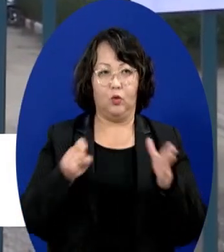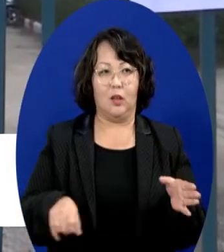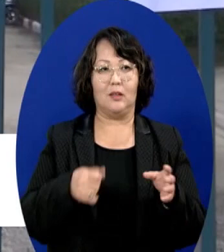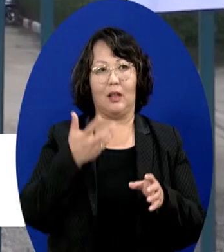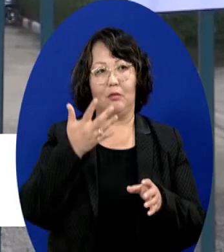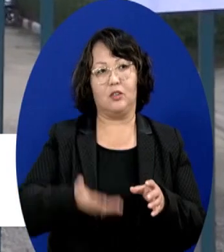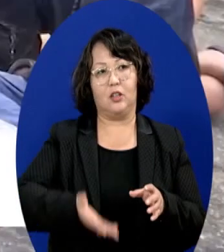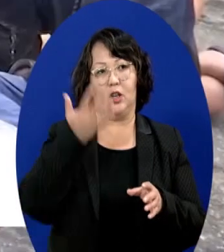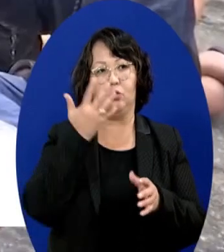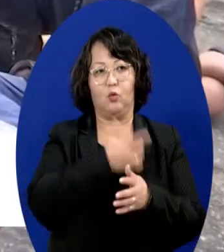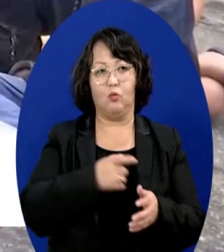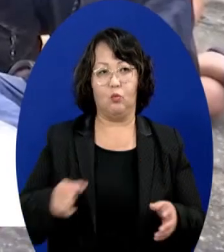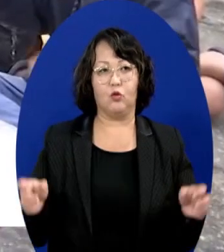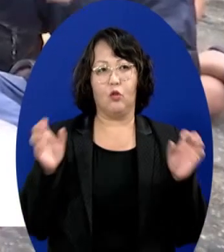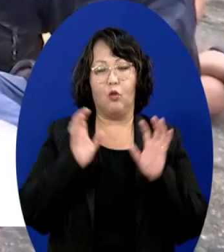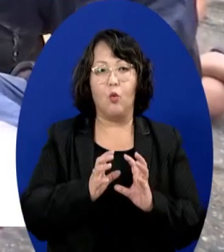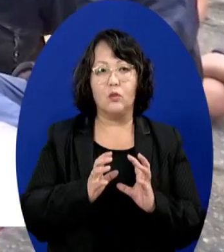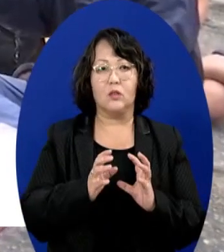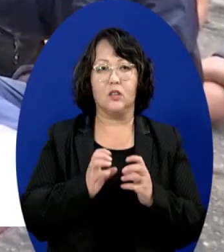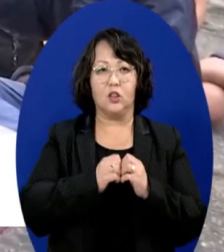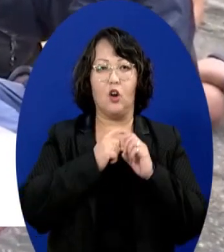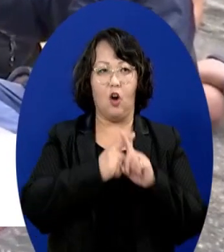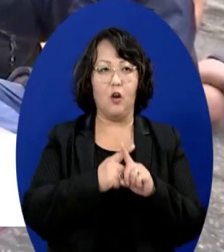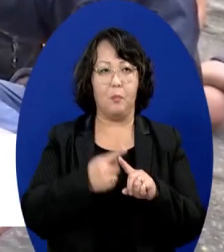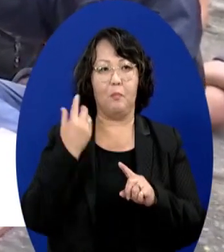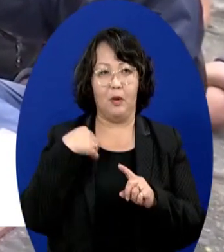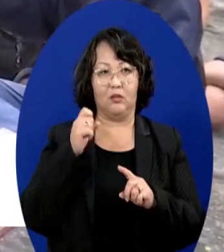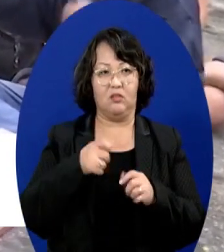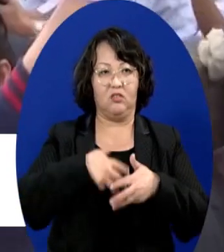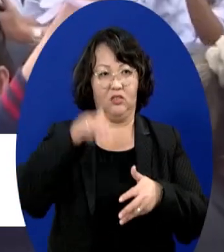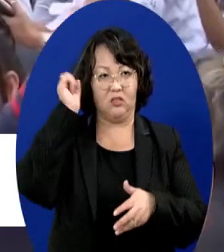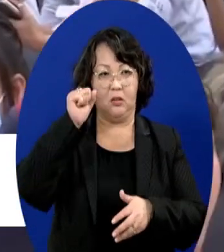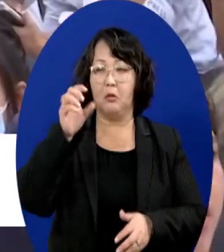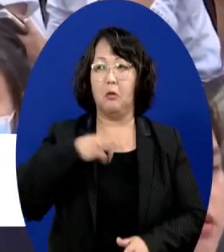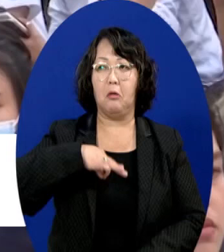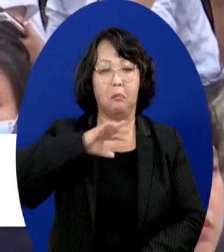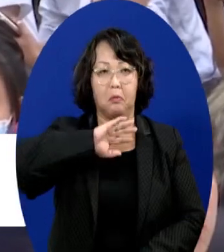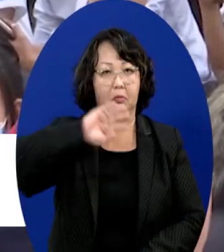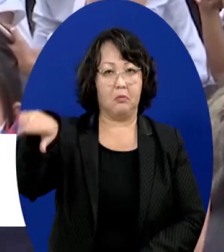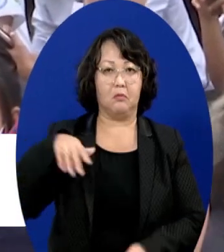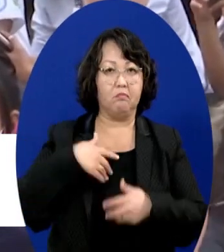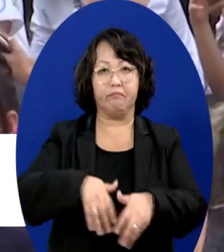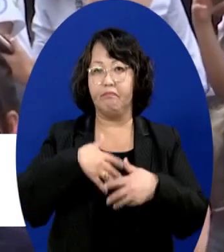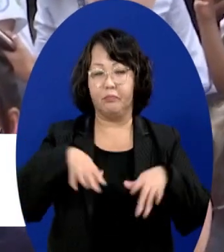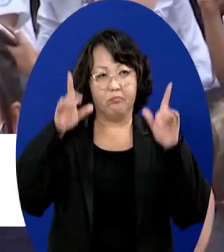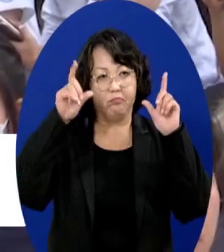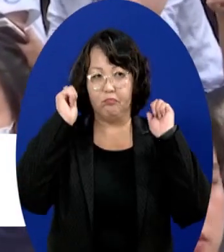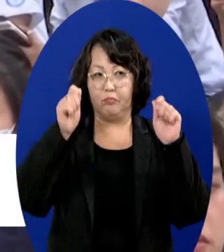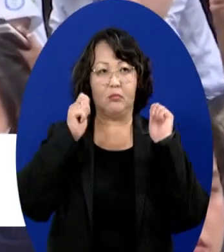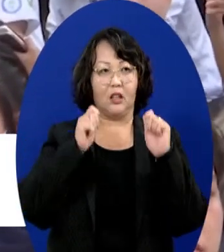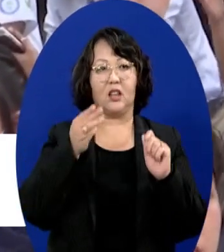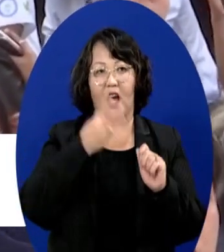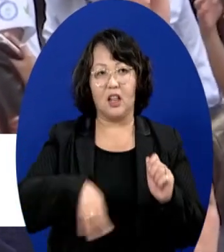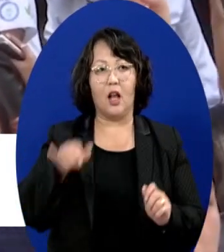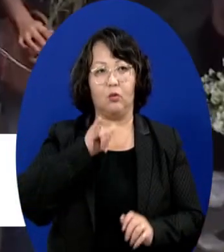олон тооны хүн оролцсон уулзалт цуглааныг хоригдж байсан ч жагсагчид үл өшөөж байсан юм а. Тайландын парламент эх